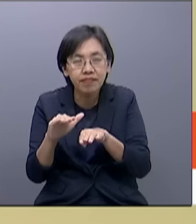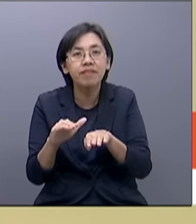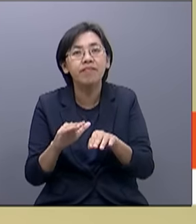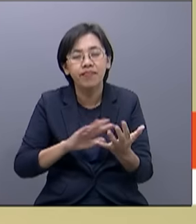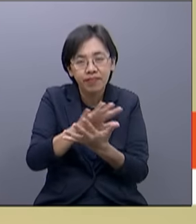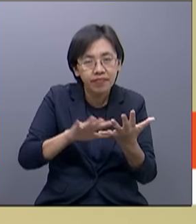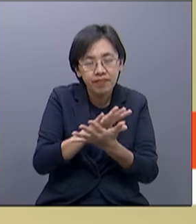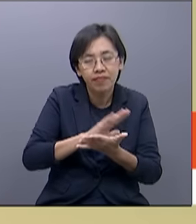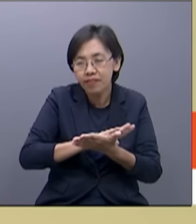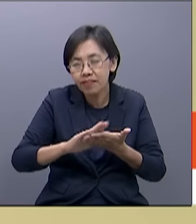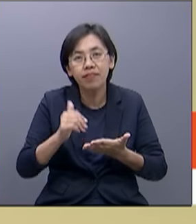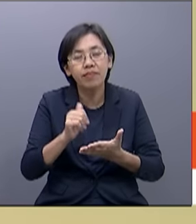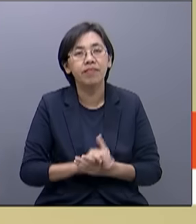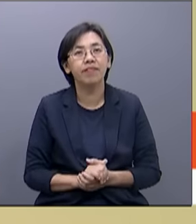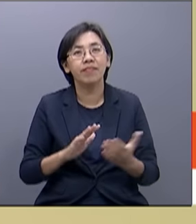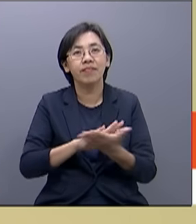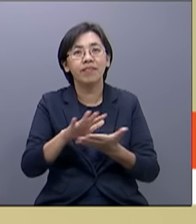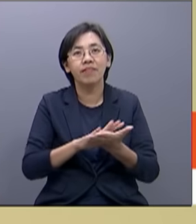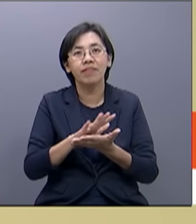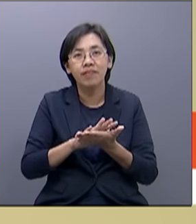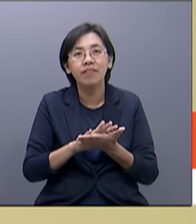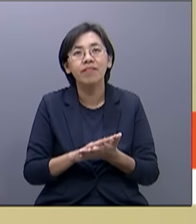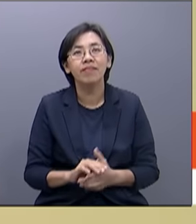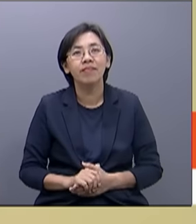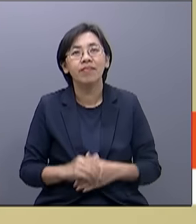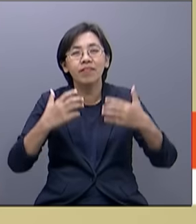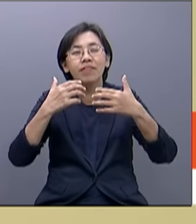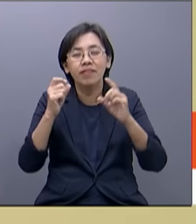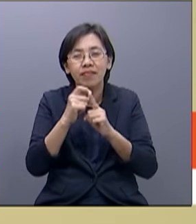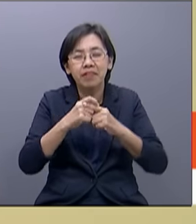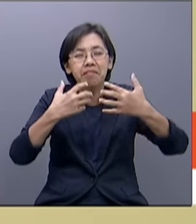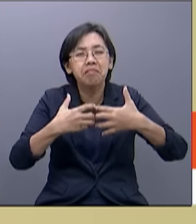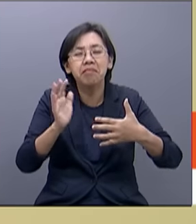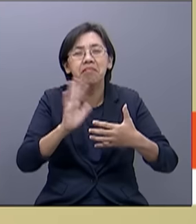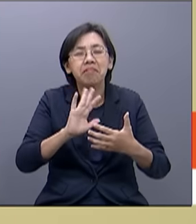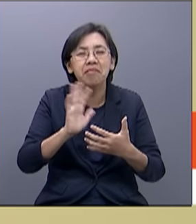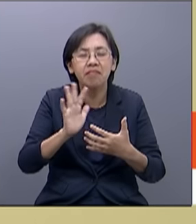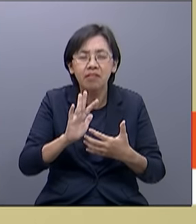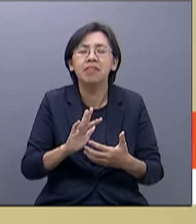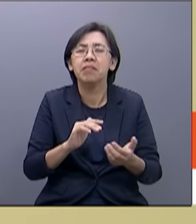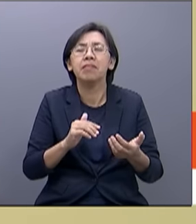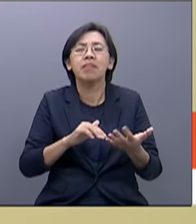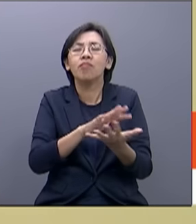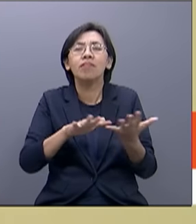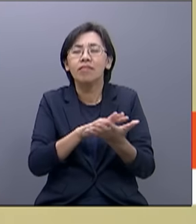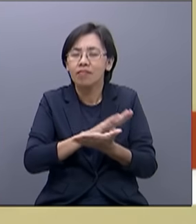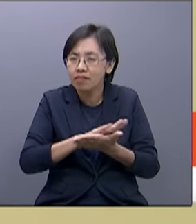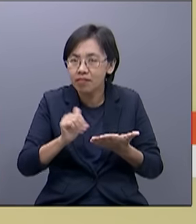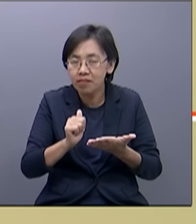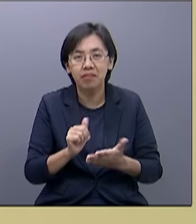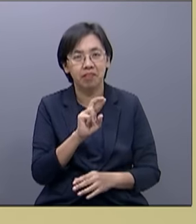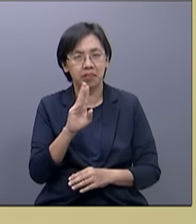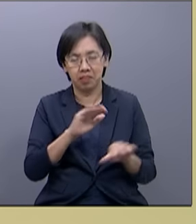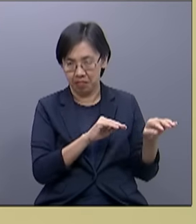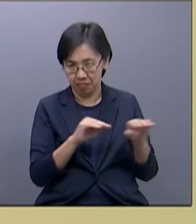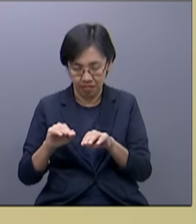เครื่องล้อว่าง่ายๆนะครับไม่รู้ใช้คำถูกหือเปล่าไม่ใช่คำเทคนิคขอโทษด้วยนะครับแล้วก็เ่อจะมีการอัปเกรดระบบนะ